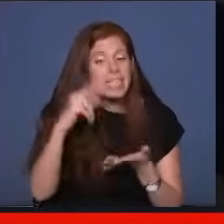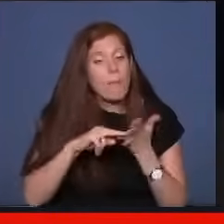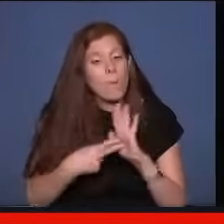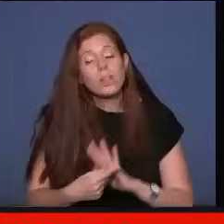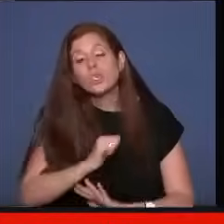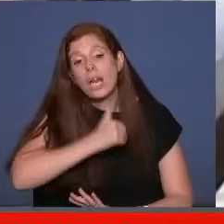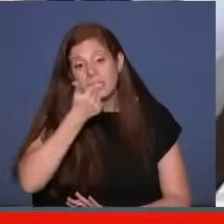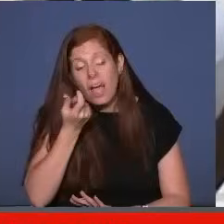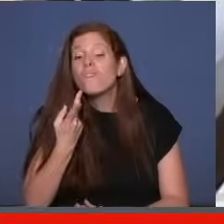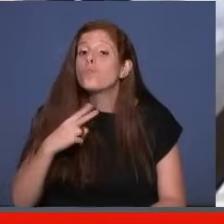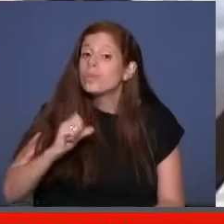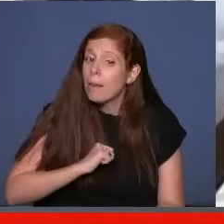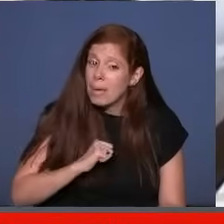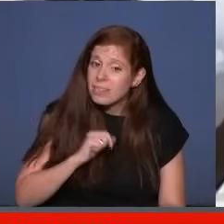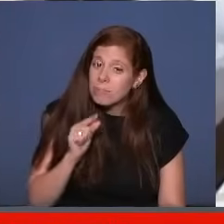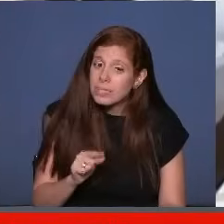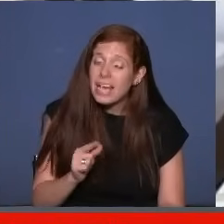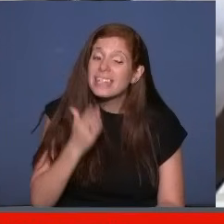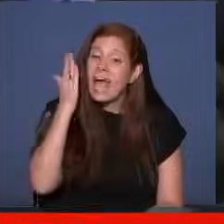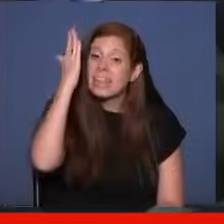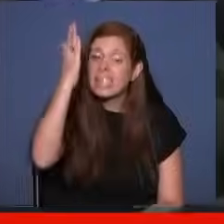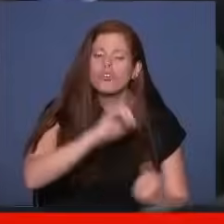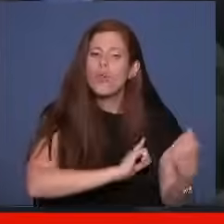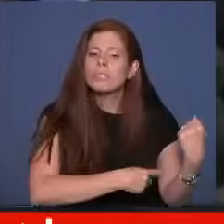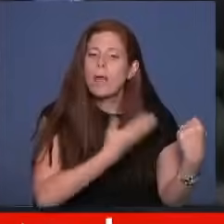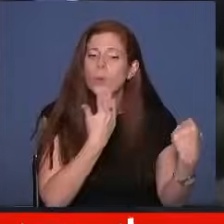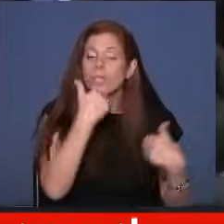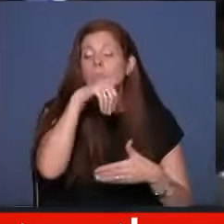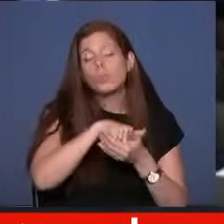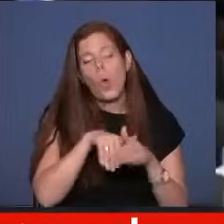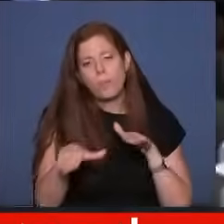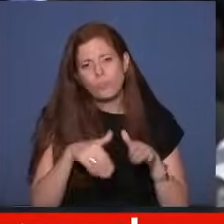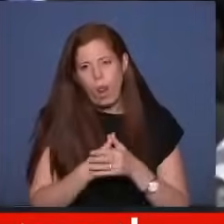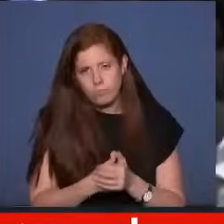ועוד יותר מעניין מזה את עתידה של עוצמה יהודית בתוך הממשלה.